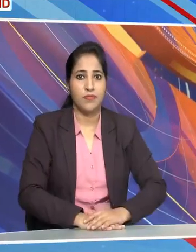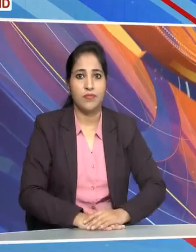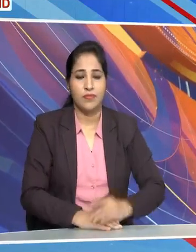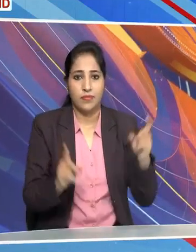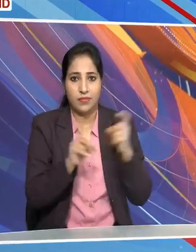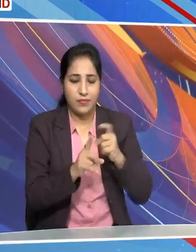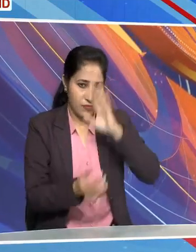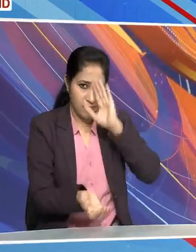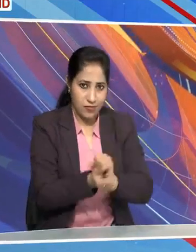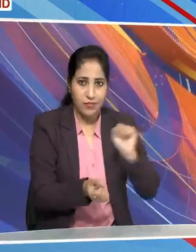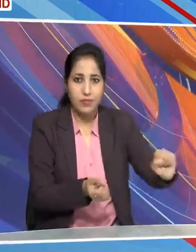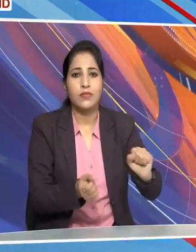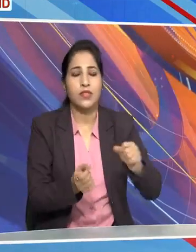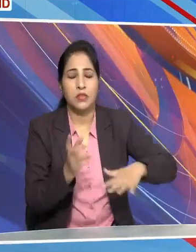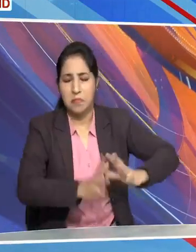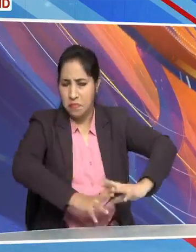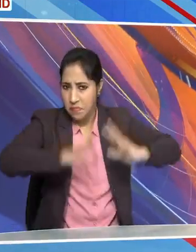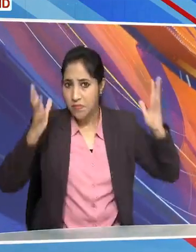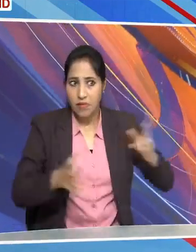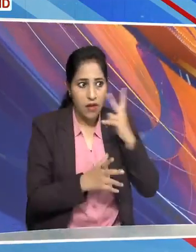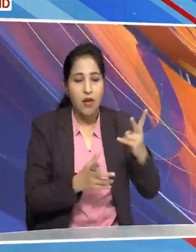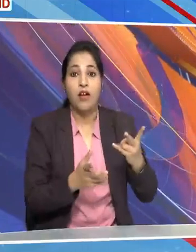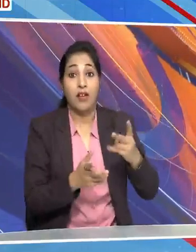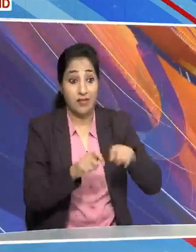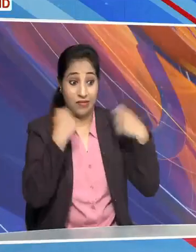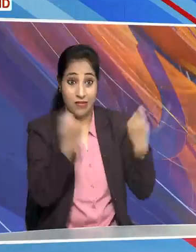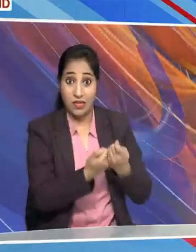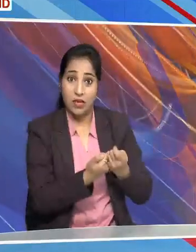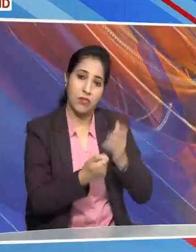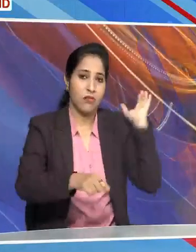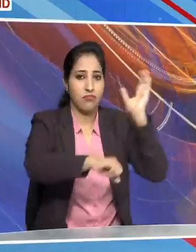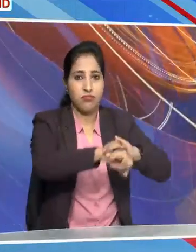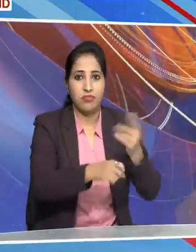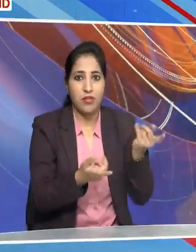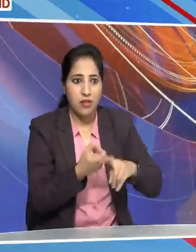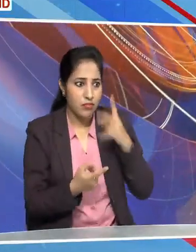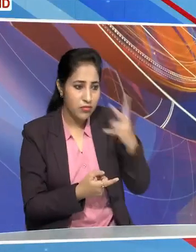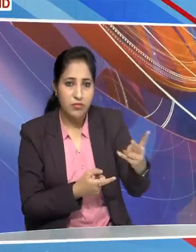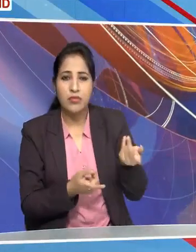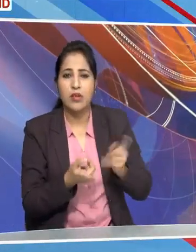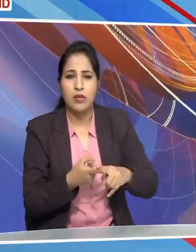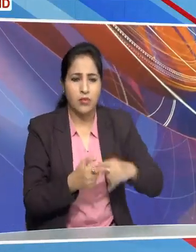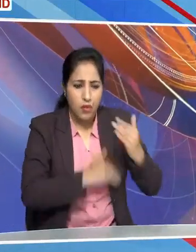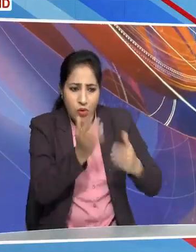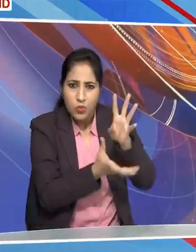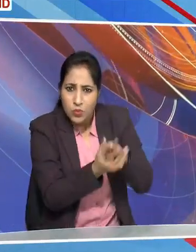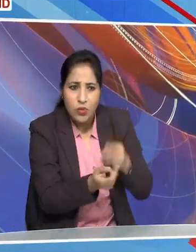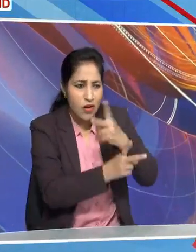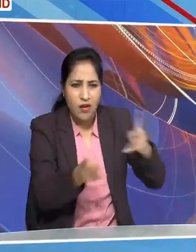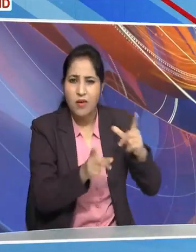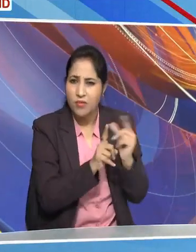दिल्ली पुलिस के आउटर डिस्ट्रिक्ट ने एक बड़े गैंग का पर्दाफाश किया है और जिस तरह से वो मोड ऑफ अप्रेंडिस में लगातार चोरियां करते थे